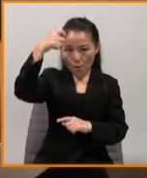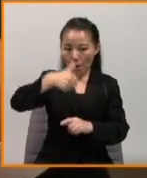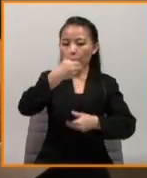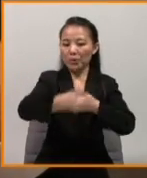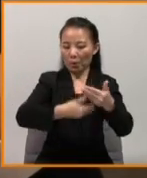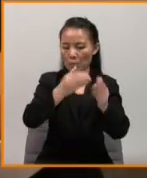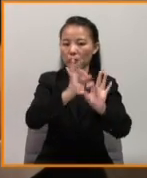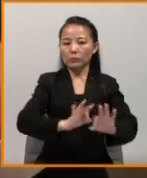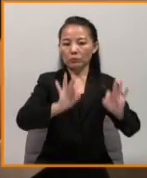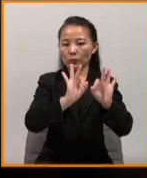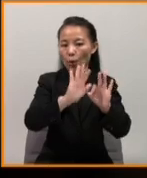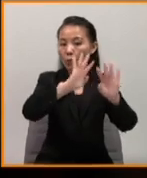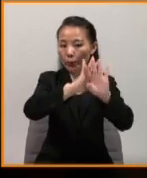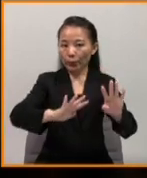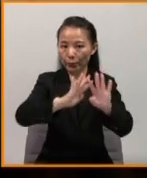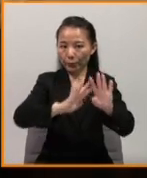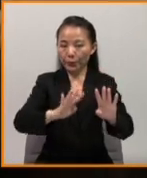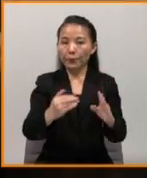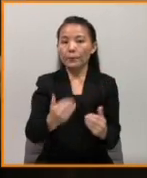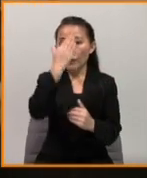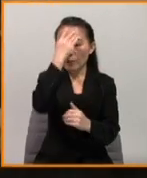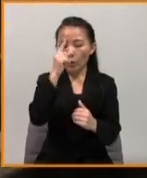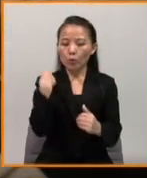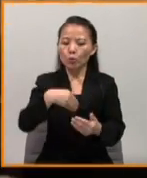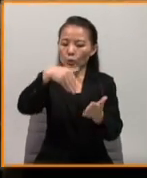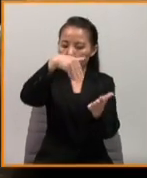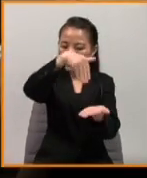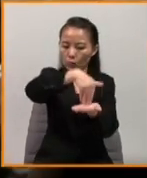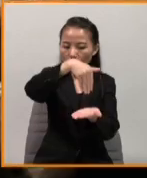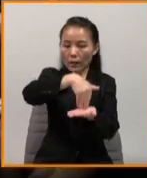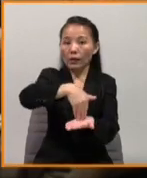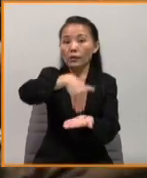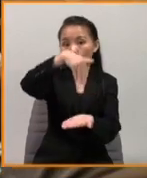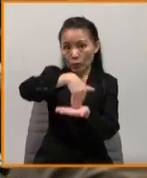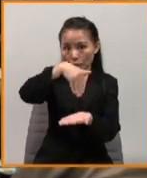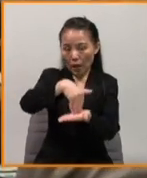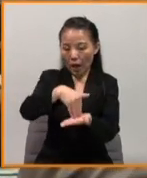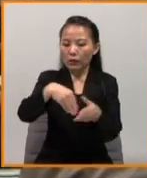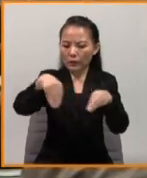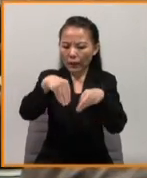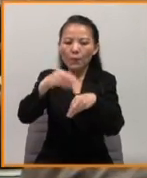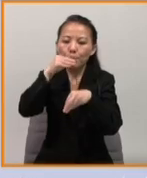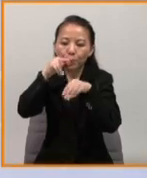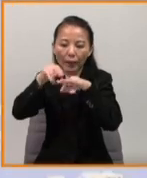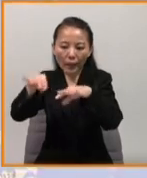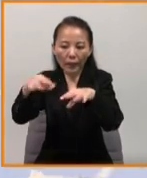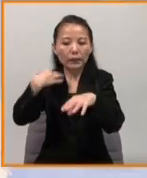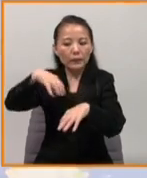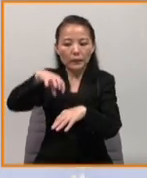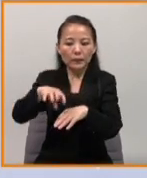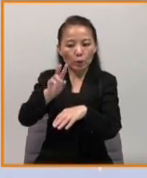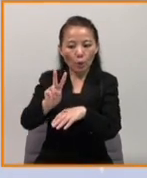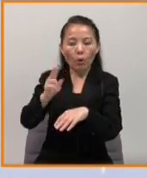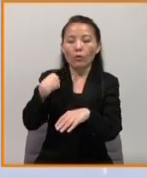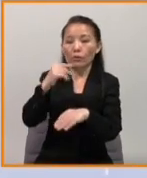ใหญ่ของเอเชียและอาเซียนเพราะนอกจากจะตั้งอยู่ท่ามกลางกลุ่มอาเซียนและมีพรมแดนติดกับทะเลยาวที่เป็นอันดับที่2ของอาเ